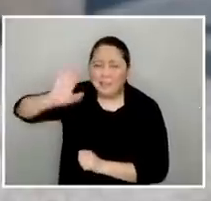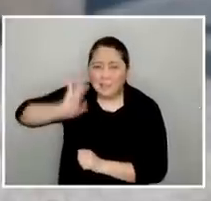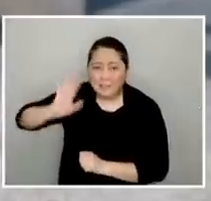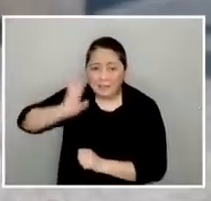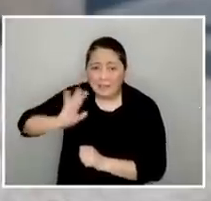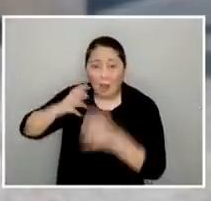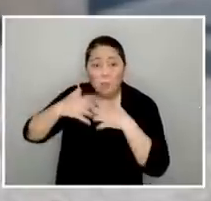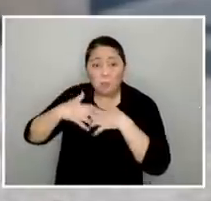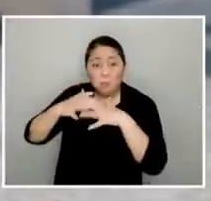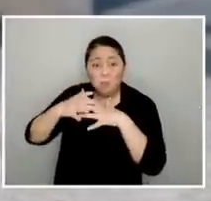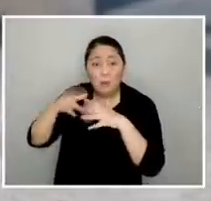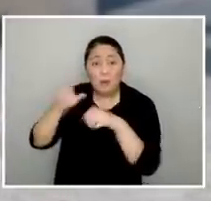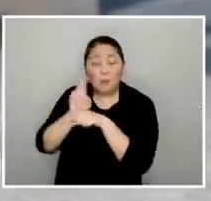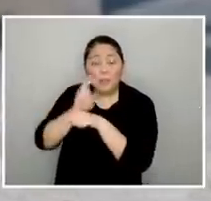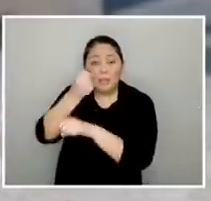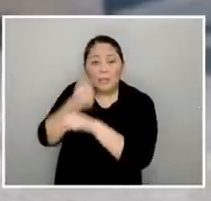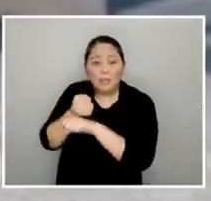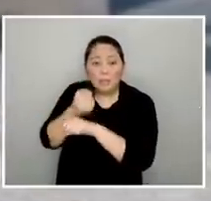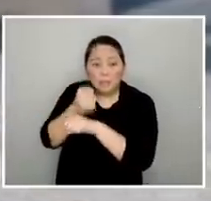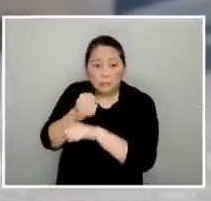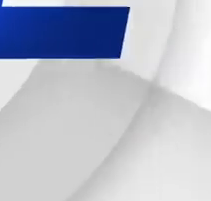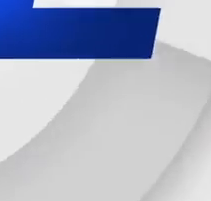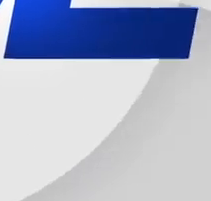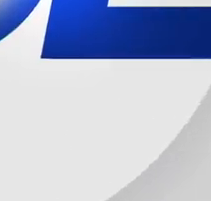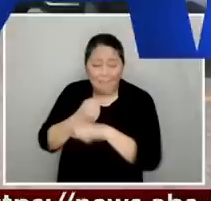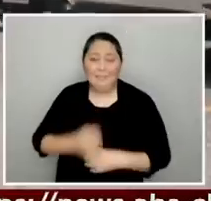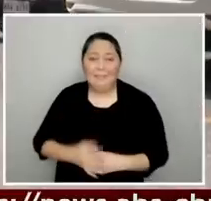ng anumang halaga.